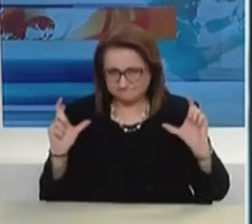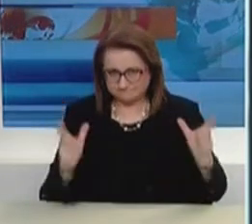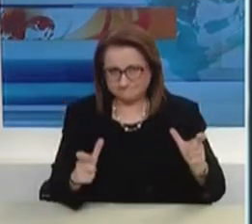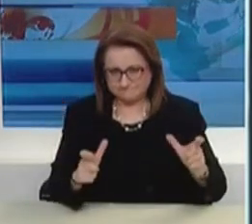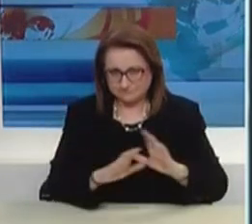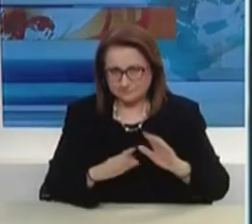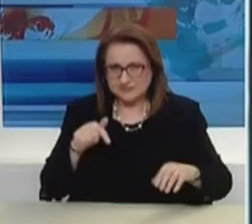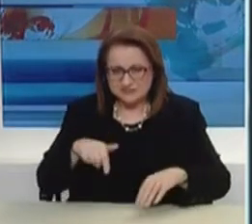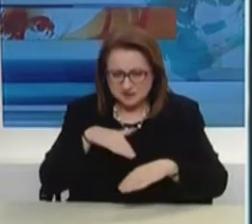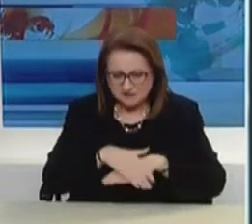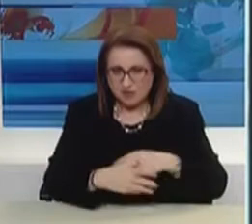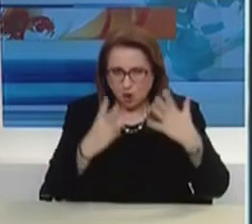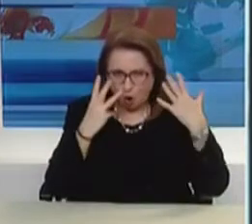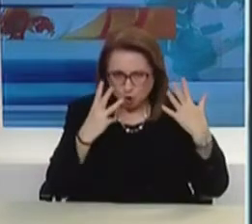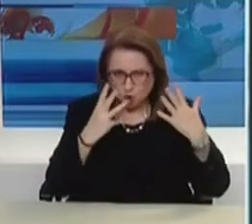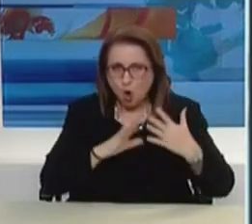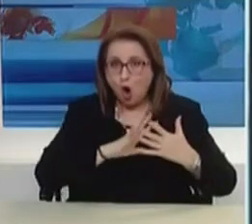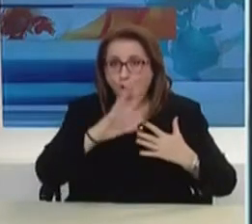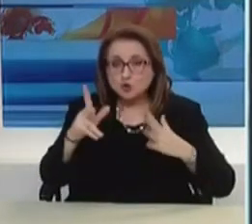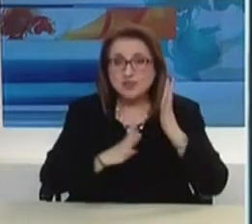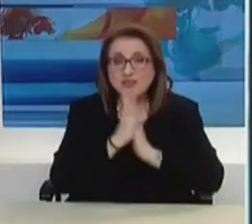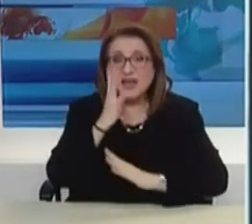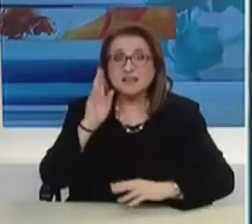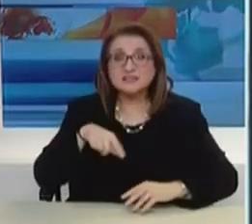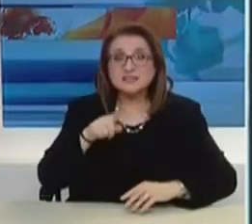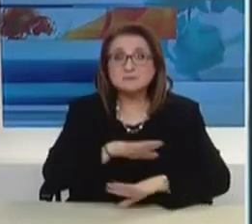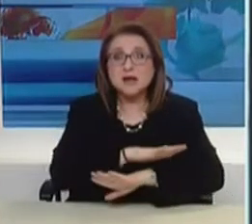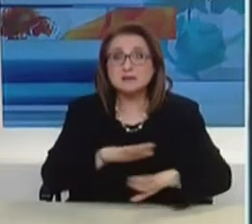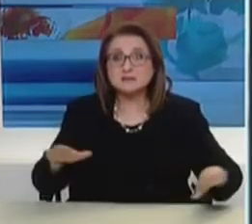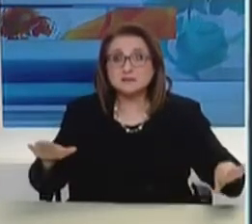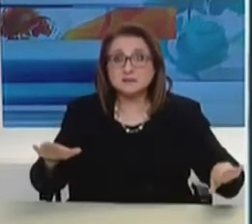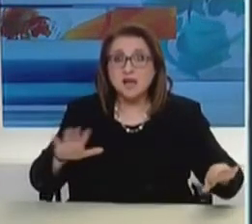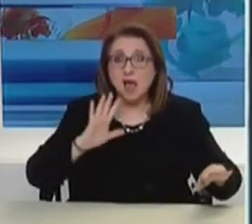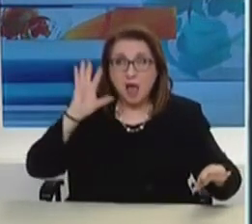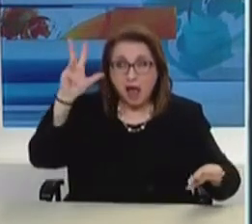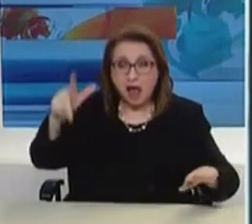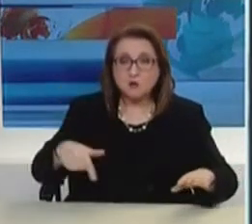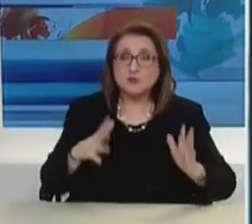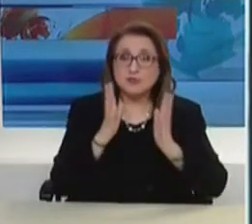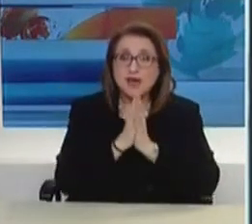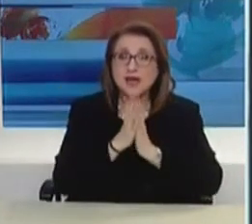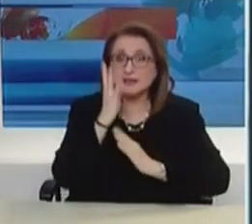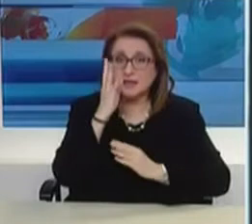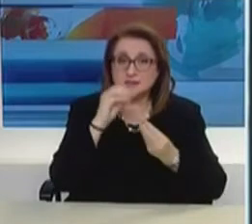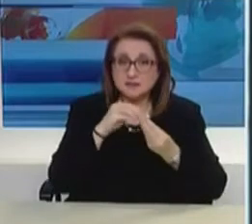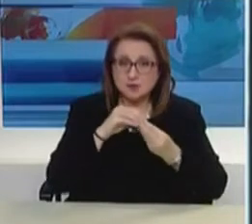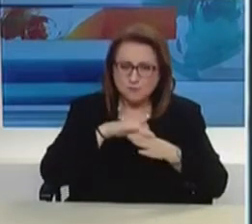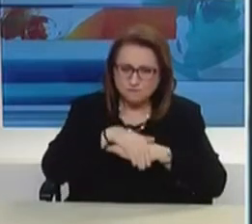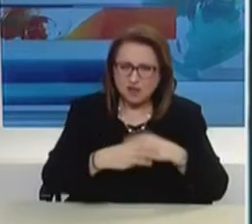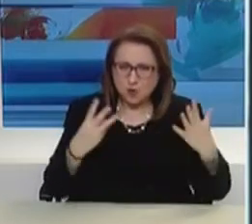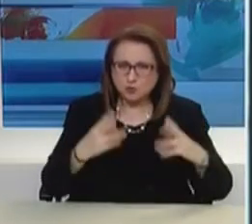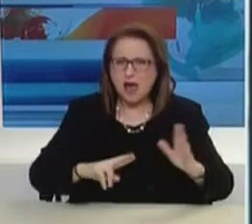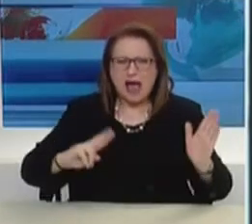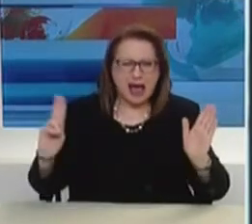στις 8 το βράδυ και θα διαρκέσει για 14 ημέρες, δηλαδή μέχρι τις 8 το βράδυ της 14ης Απριλίου.